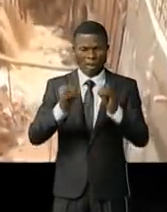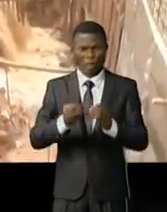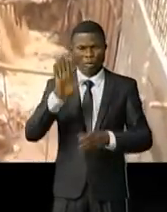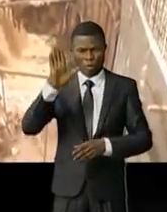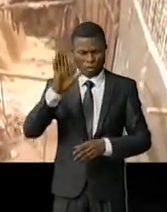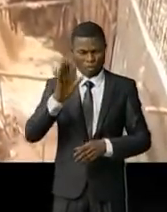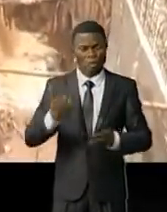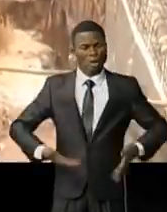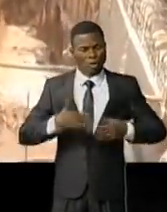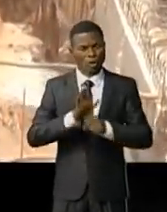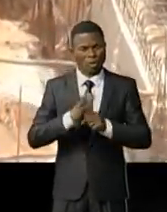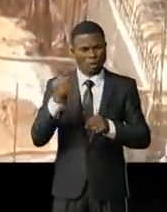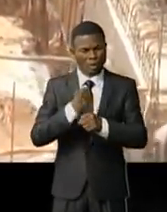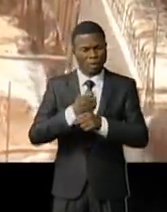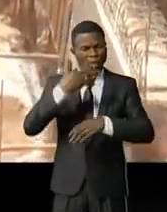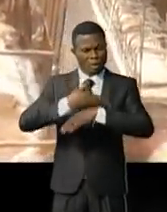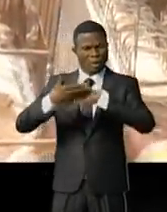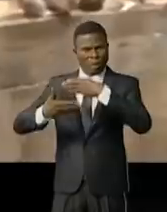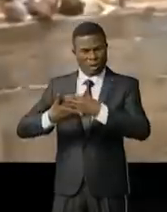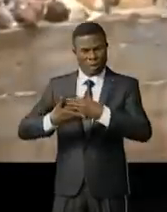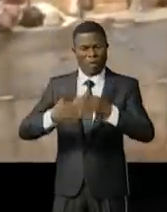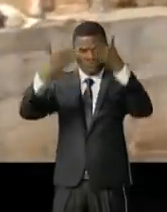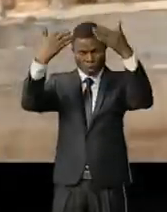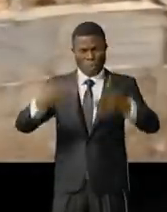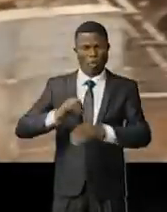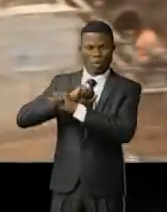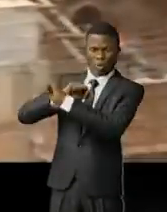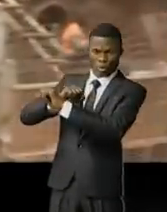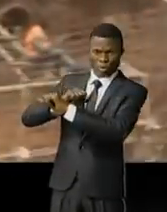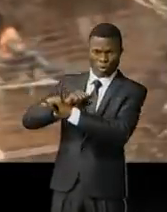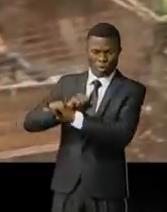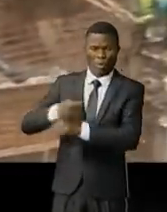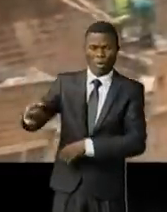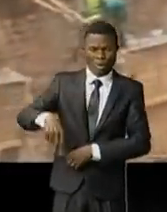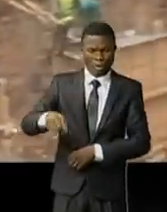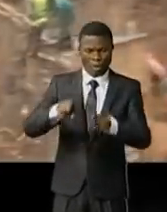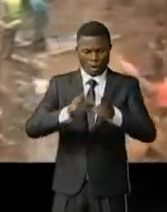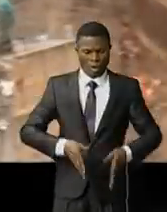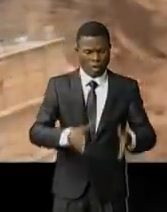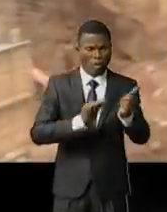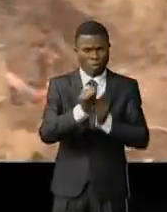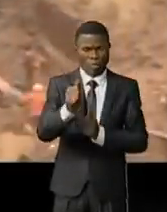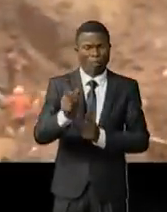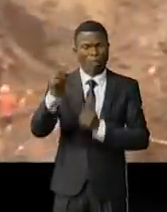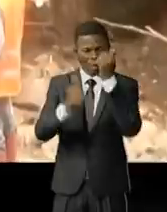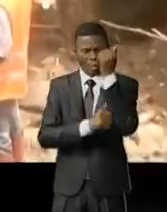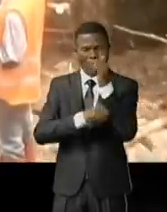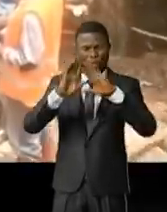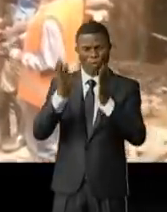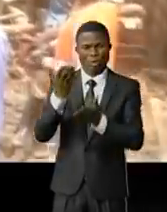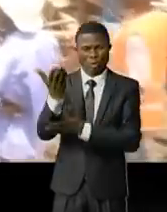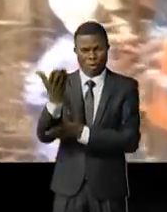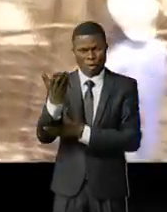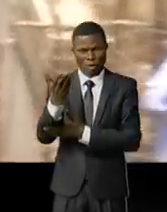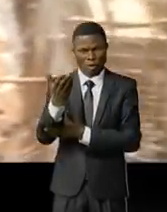ont apprécié les travaux de construction et des murs de protection du rond-point et de la chaussée. La population sollicite